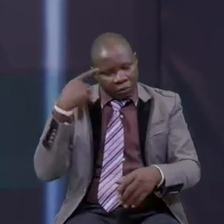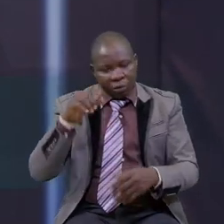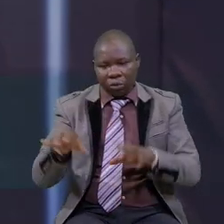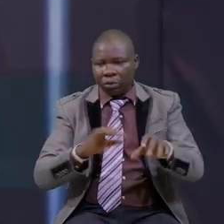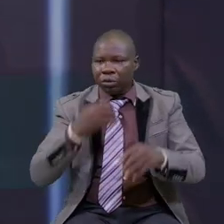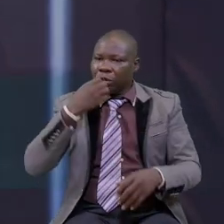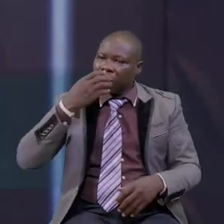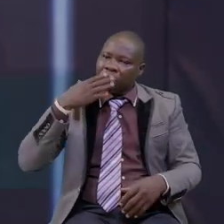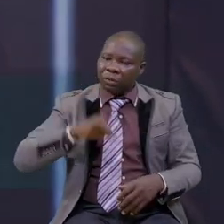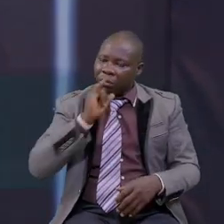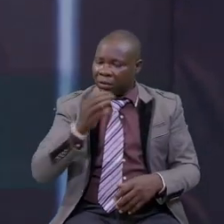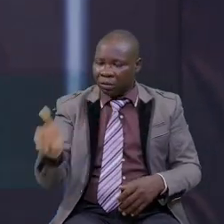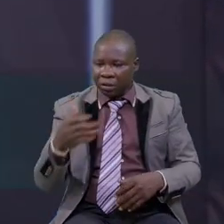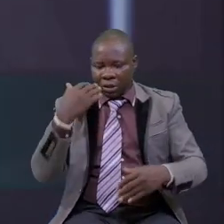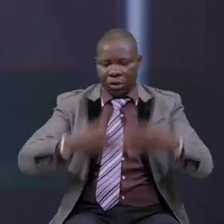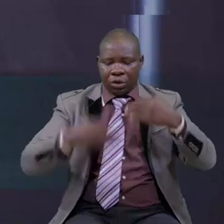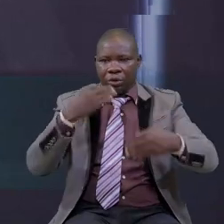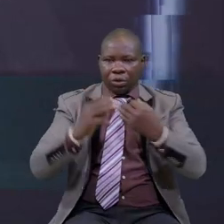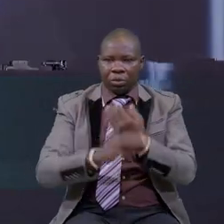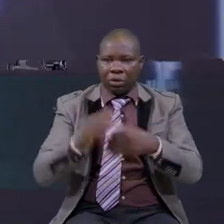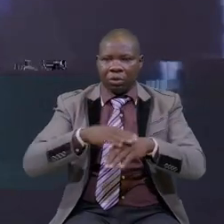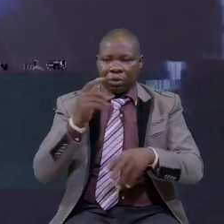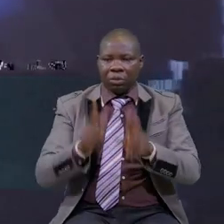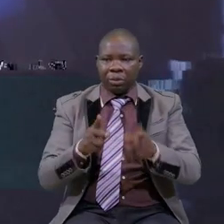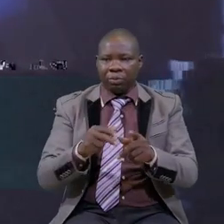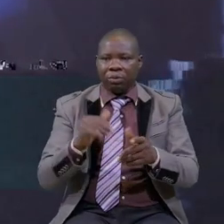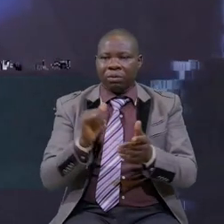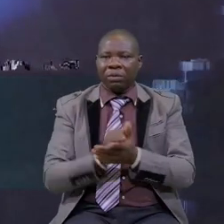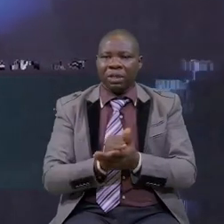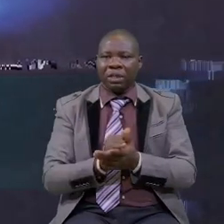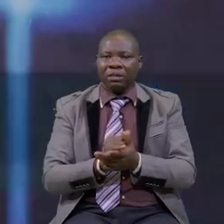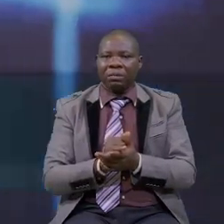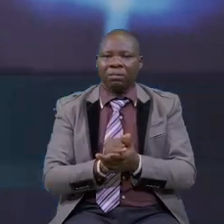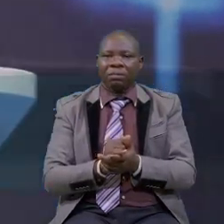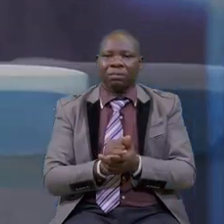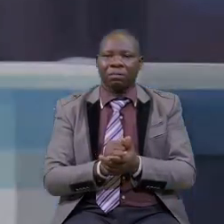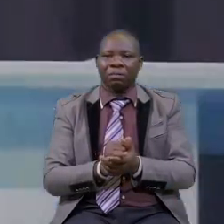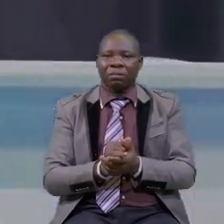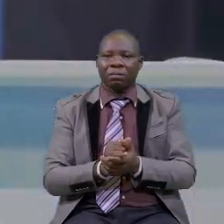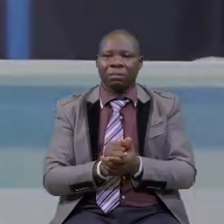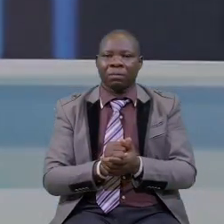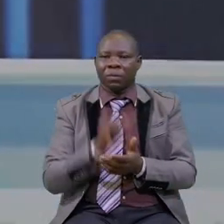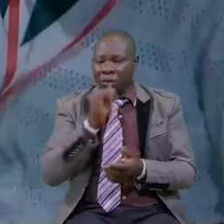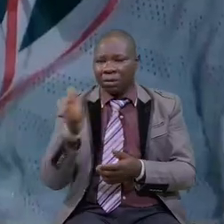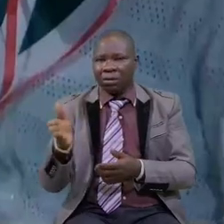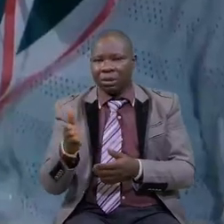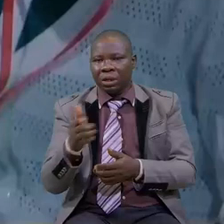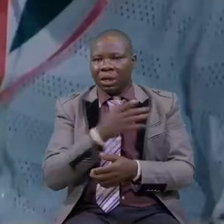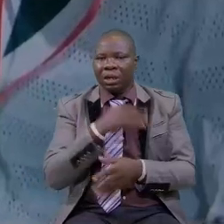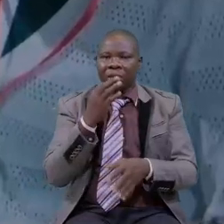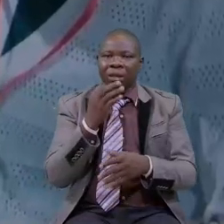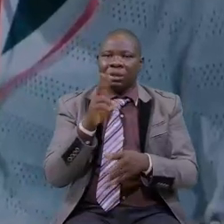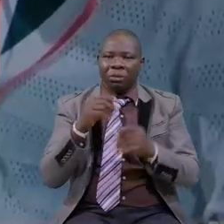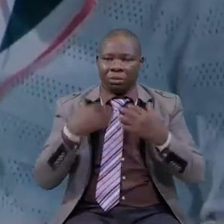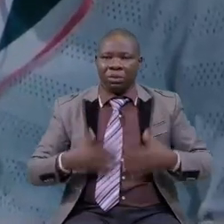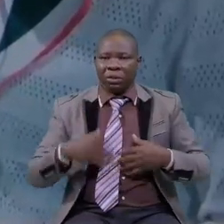dedans. Le jugement sur ceux-là qui n'obéissent pas. Et personne ne